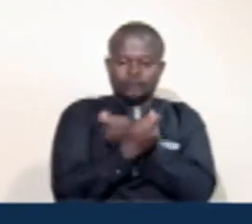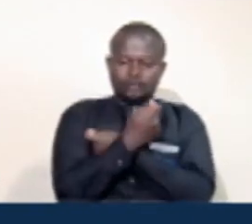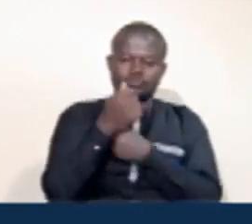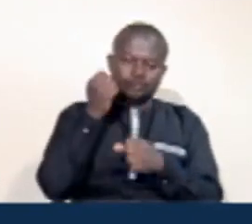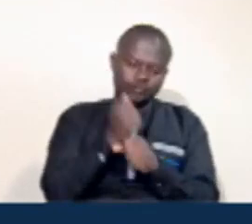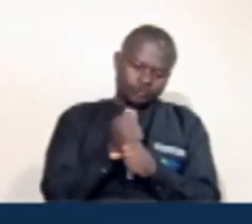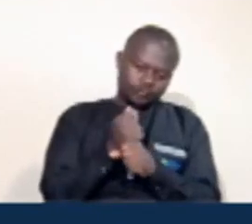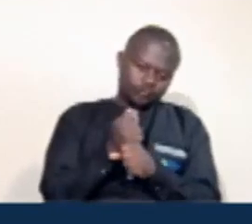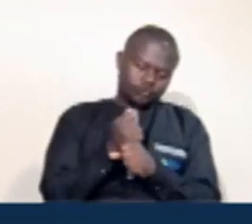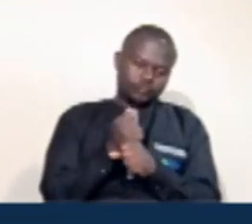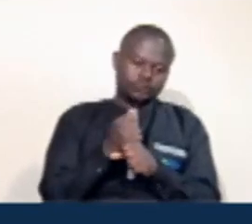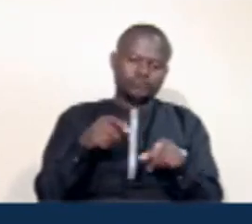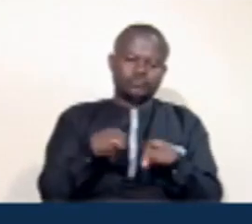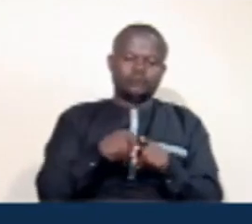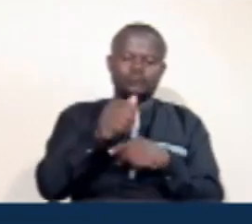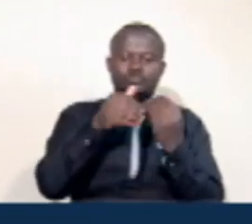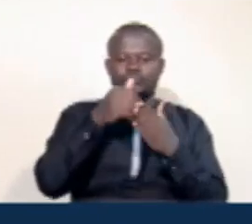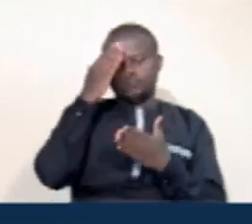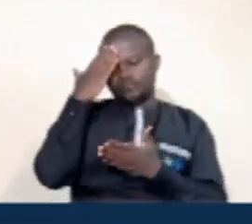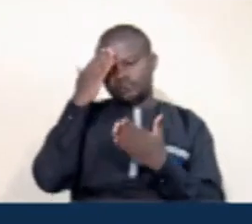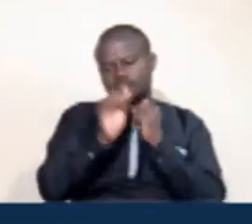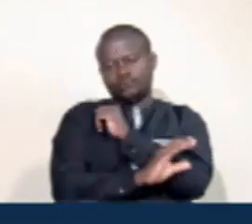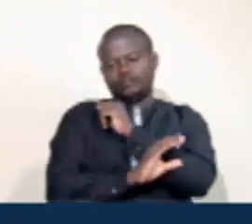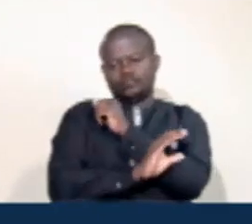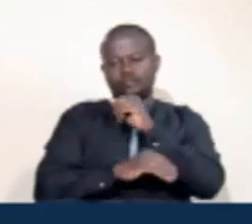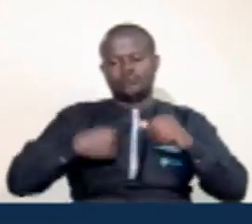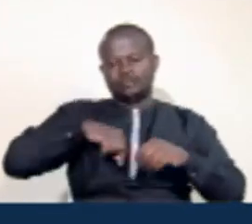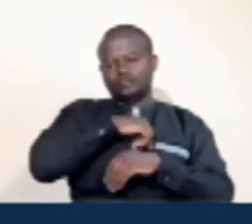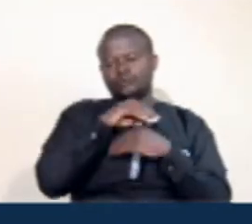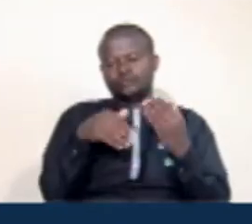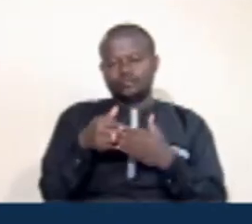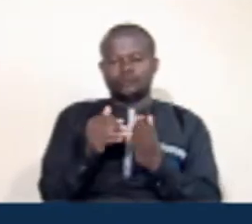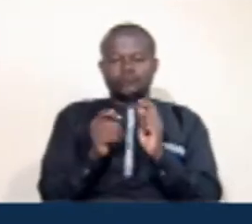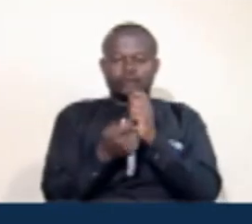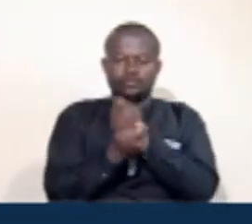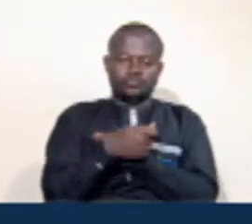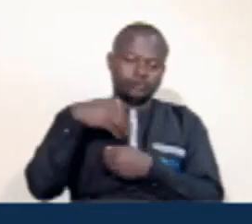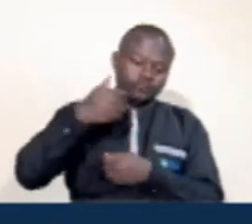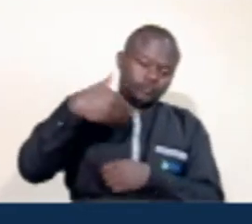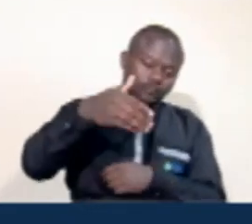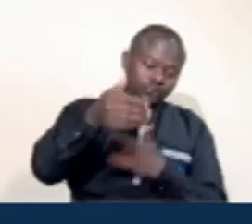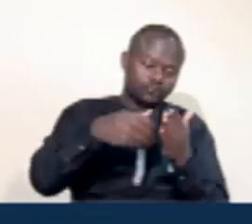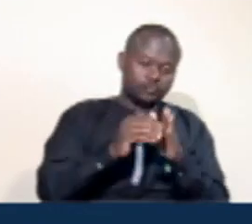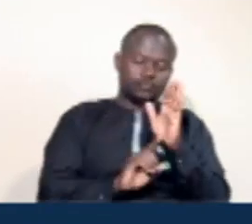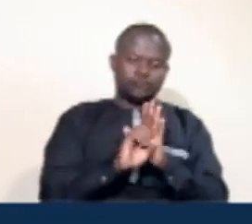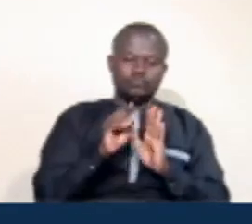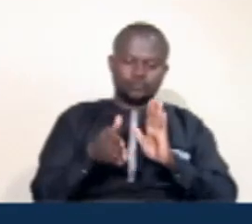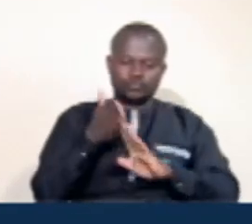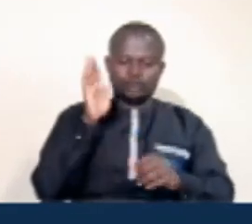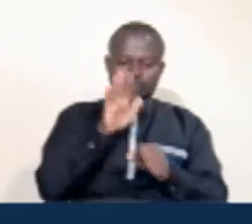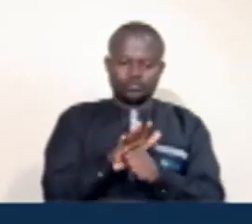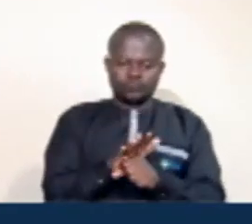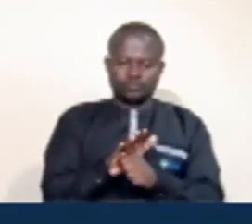mpinduramatwara. Nk'uko mubizi igihugu cyacu kirahinduka umunsi ku munsi, iterambere ririhuta